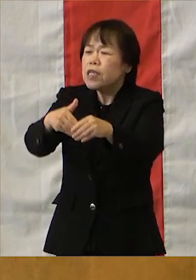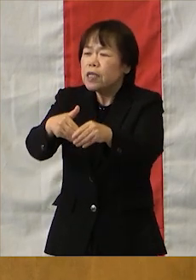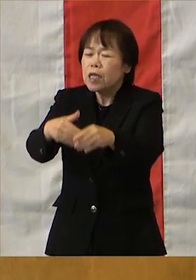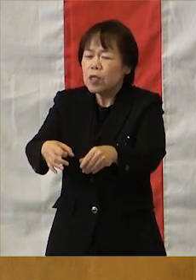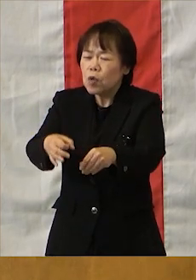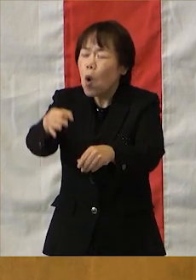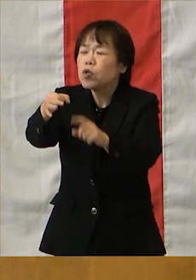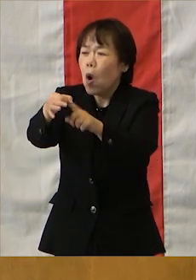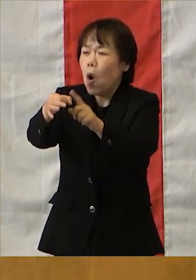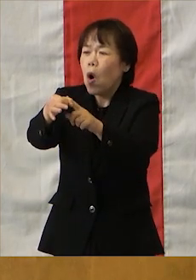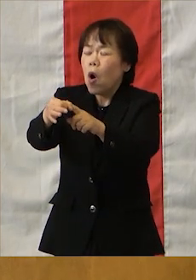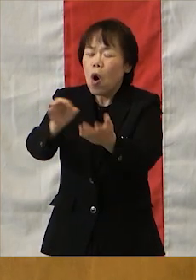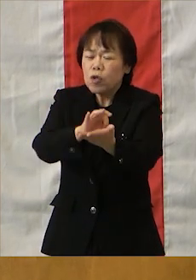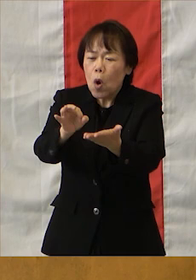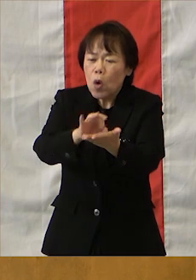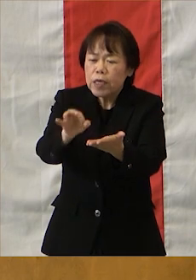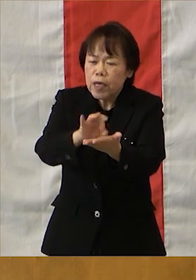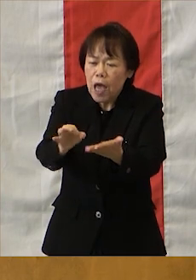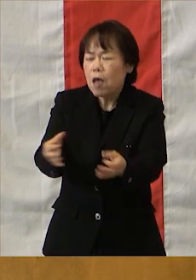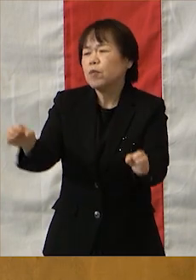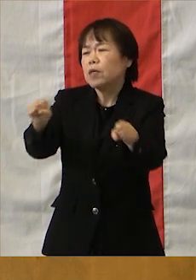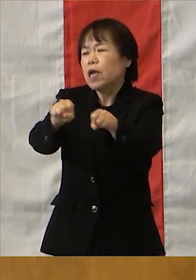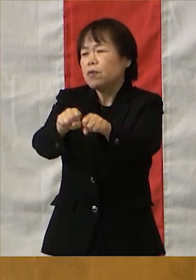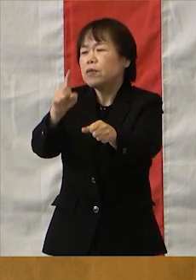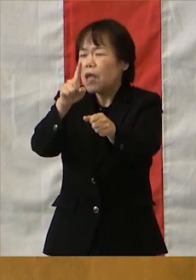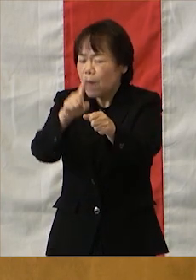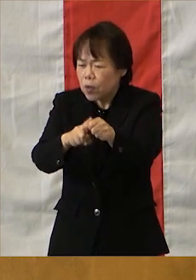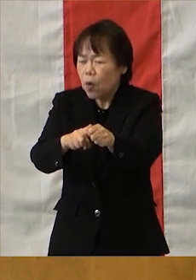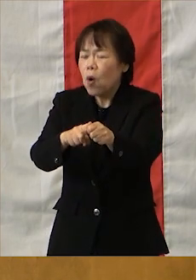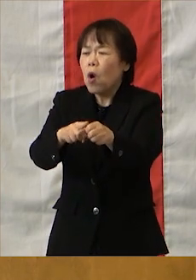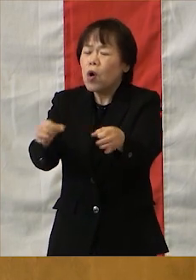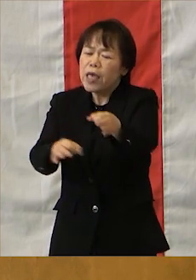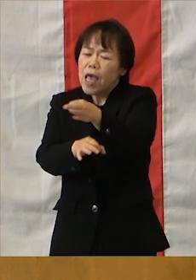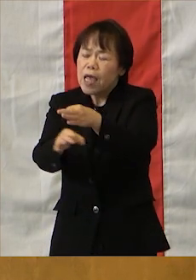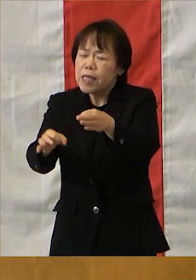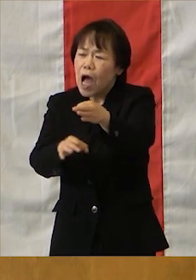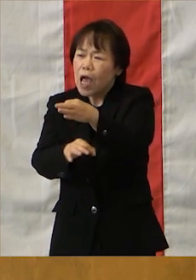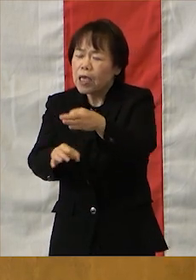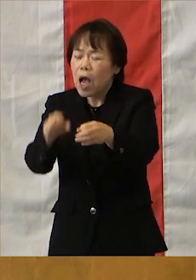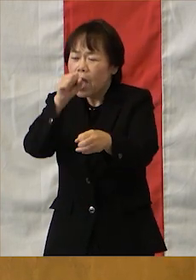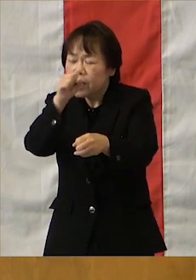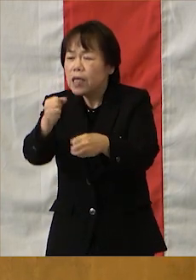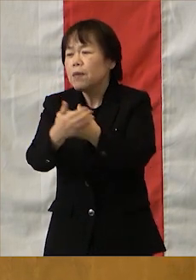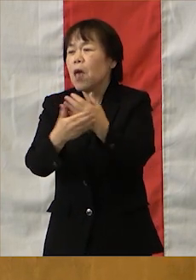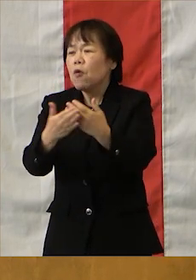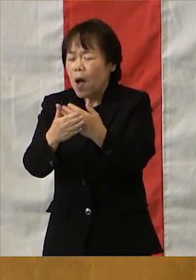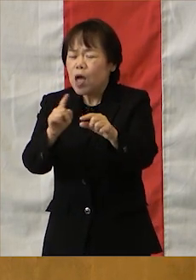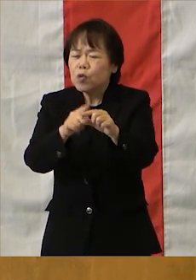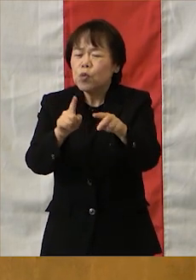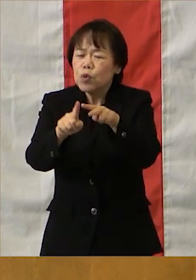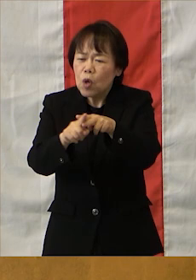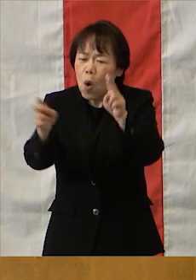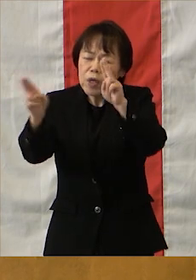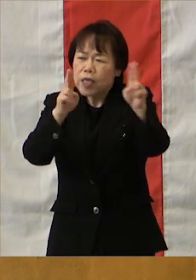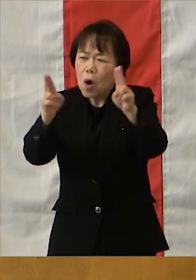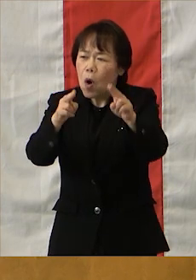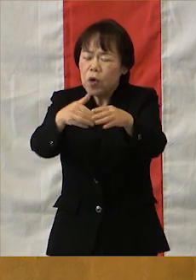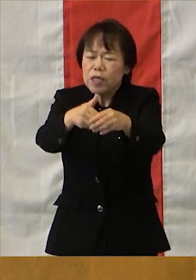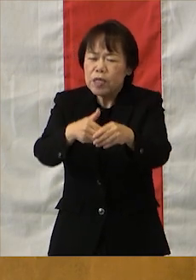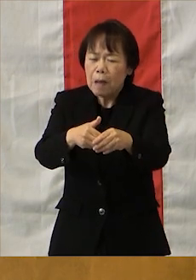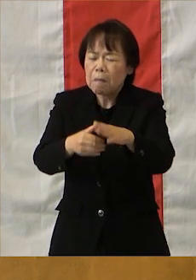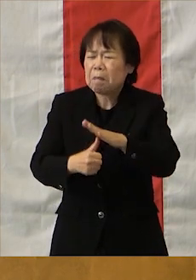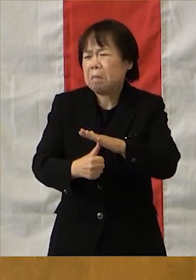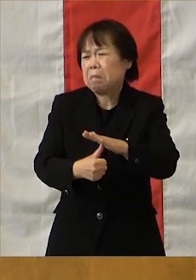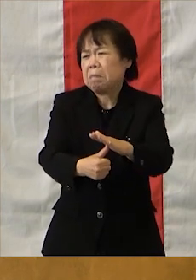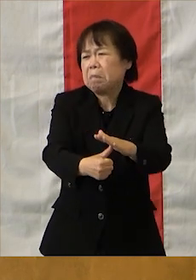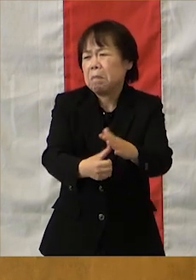促し少子へと結びつける経済の公循環は中小企業の賃金上昇力が今